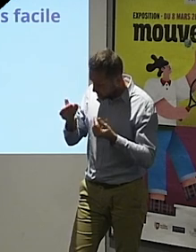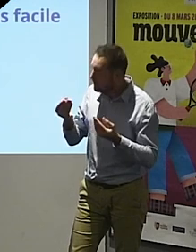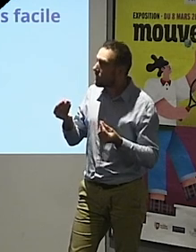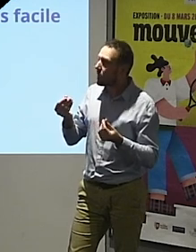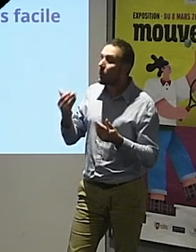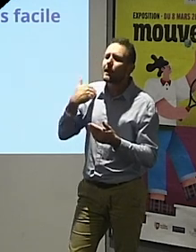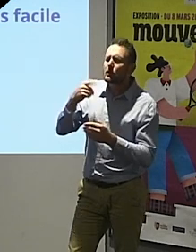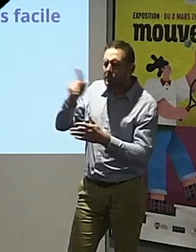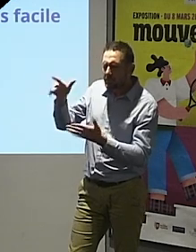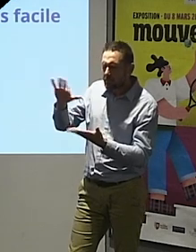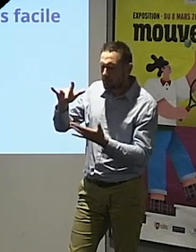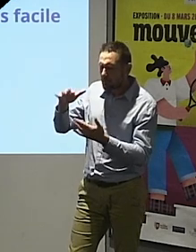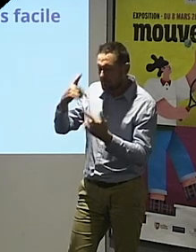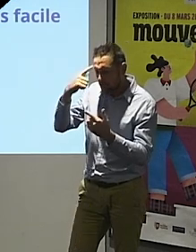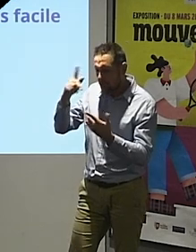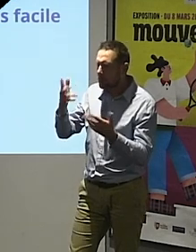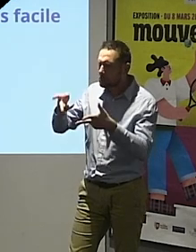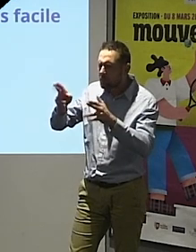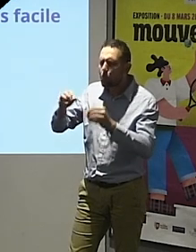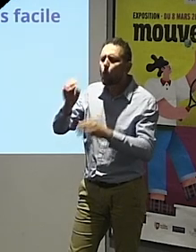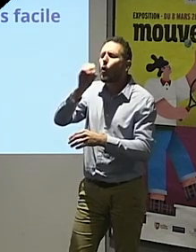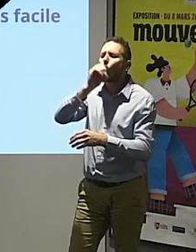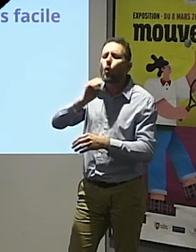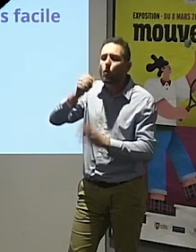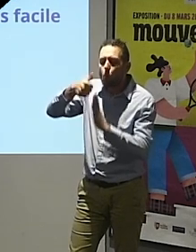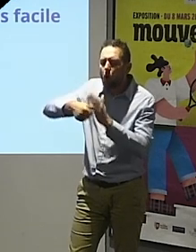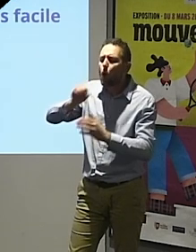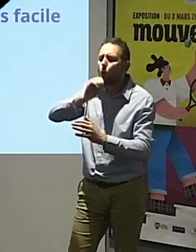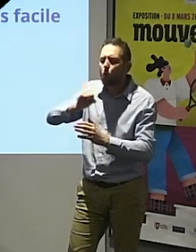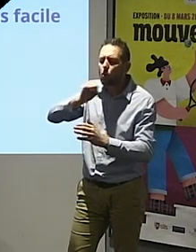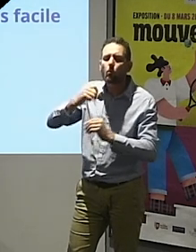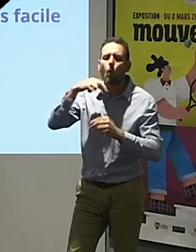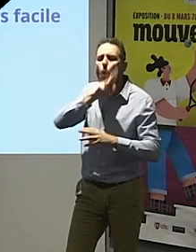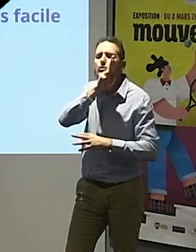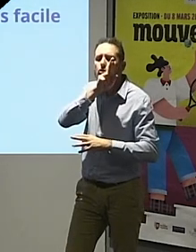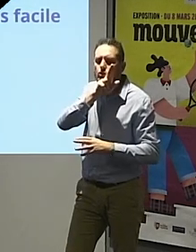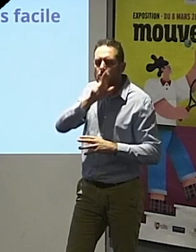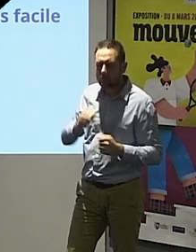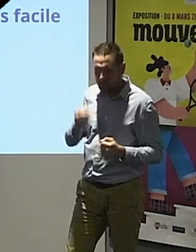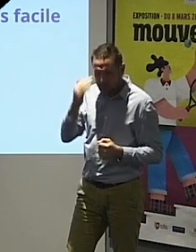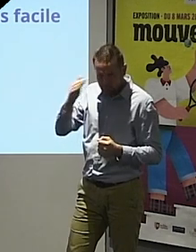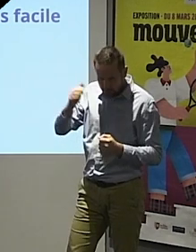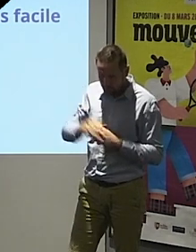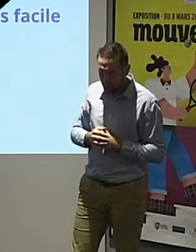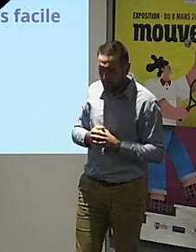au Octobre Rose, parce qu'à chaque fois, je combats, tous les années, je combats contre